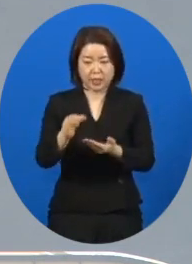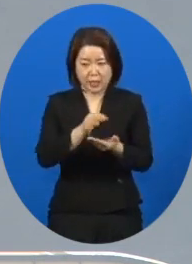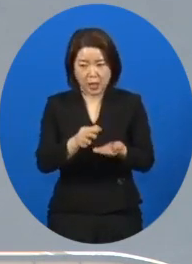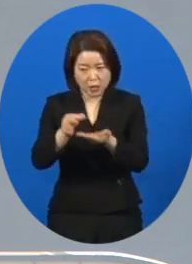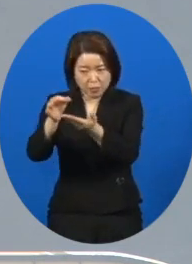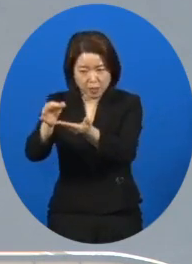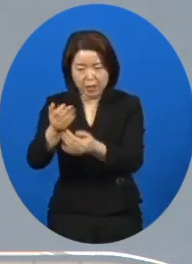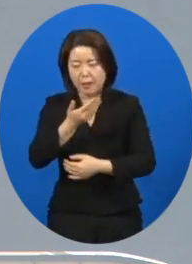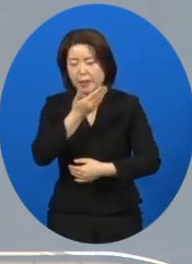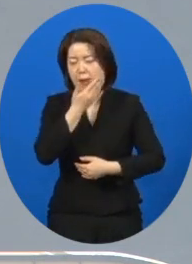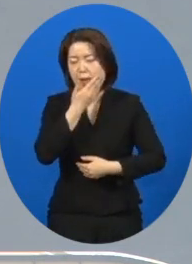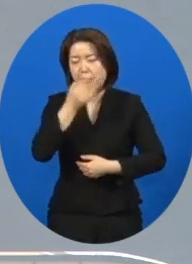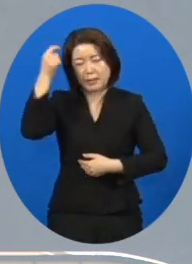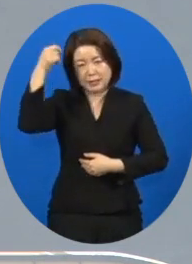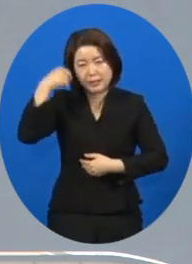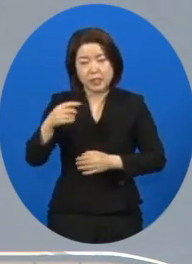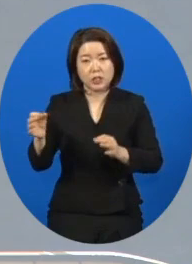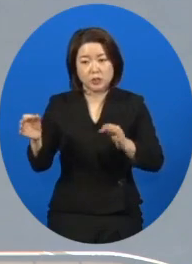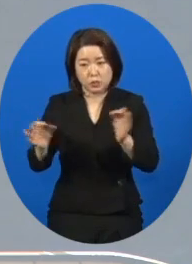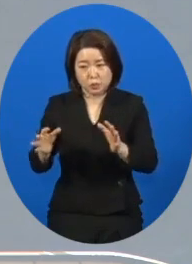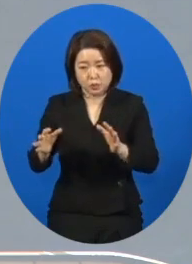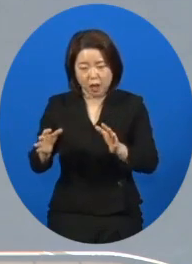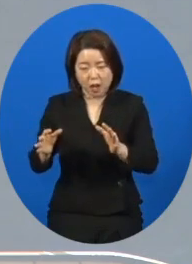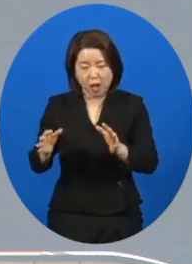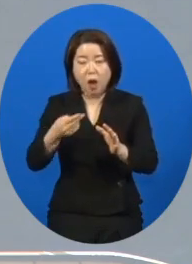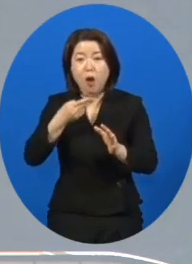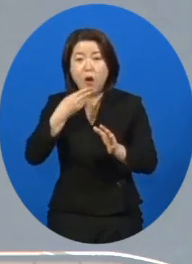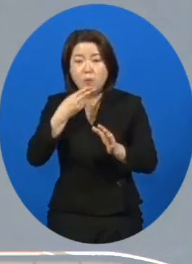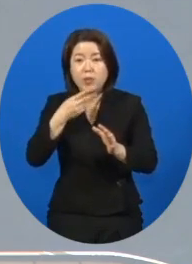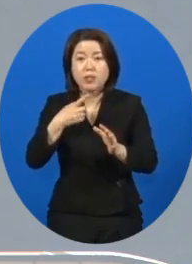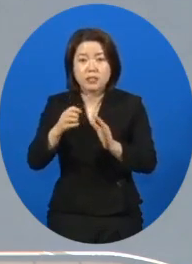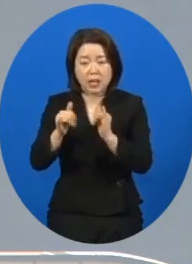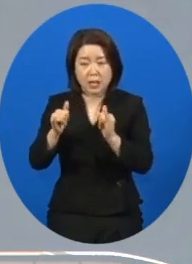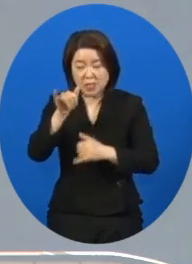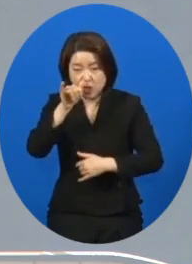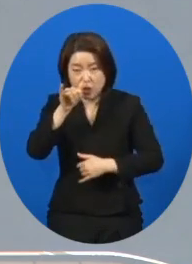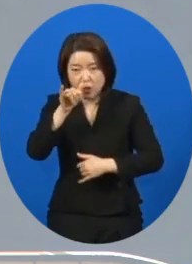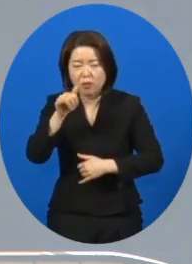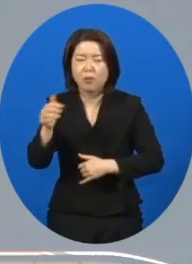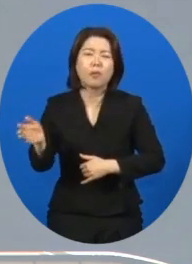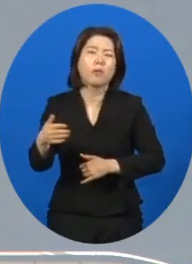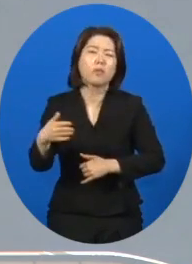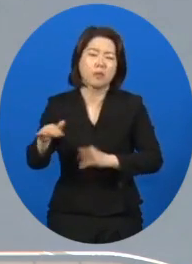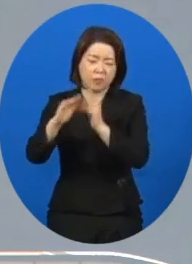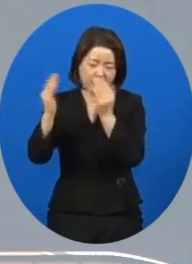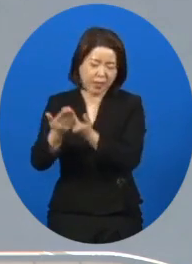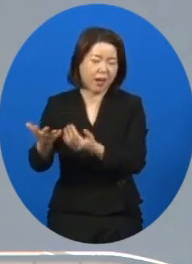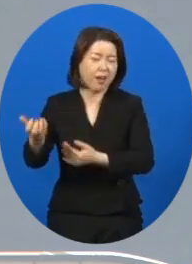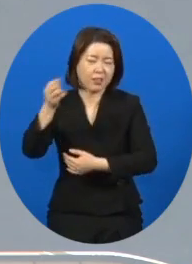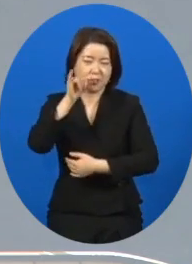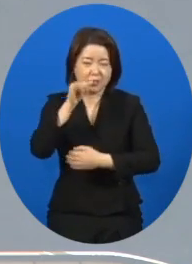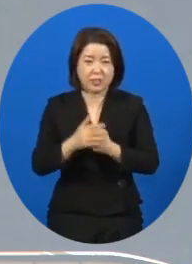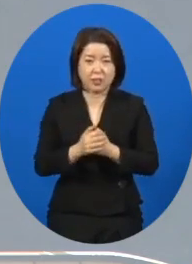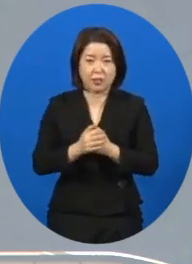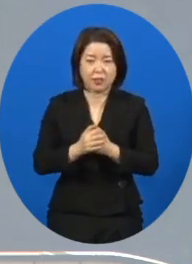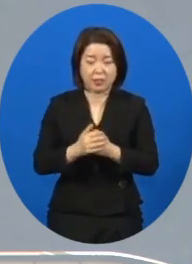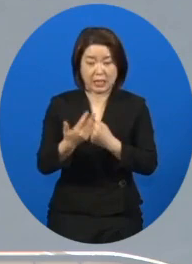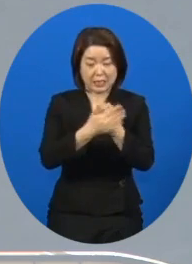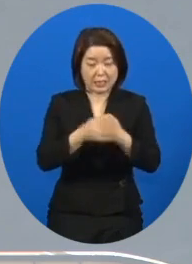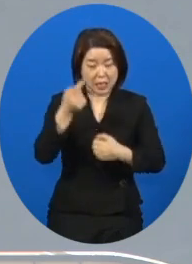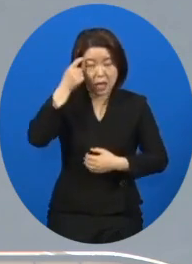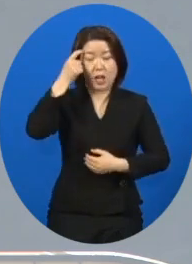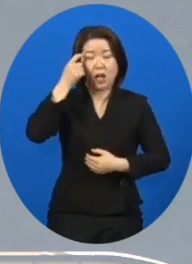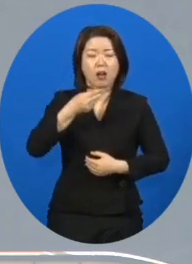헌금하는 게 아깝다고 느껴지는 순간이 없었던 사람이 누가 있겠어요? 은혜가 깨달아지지